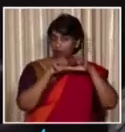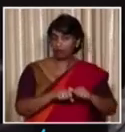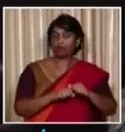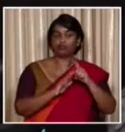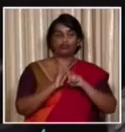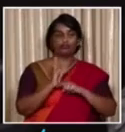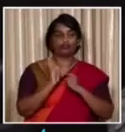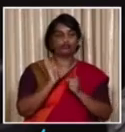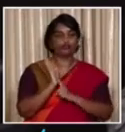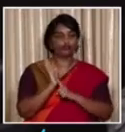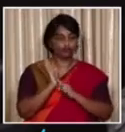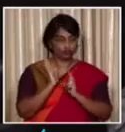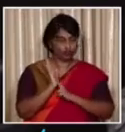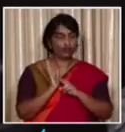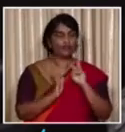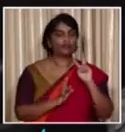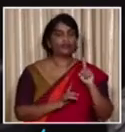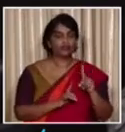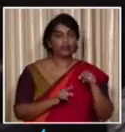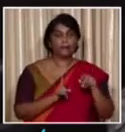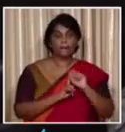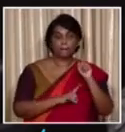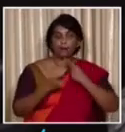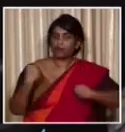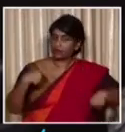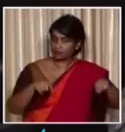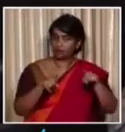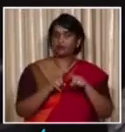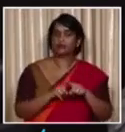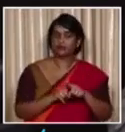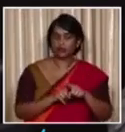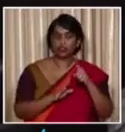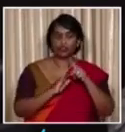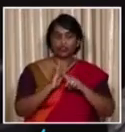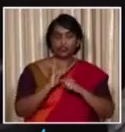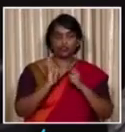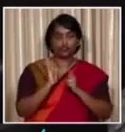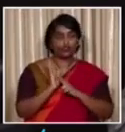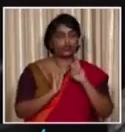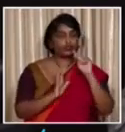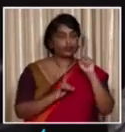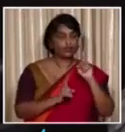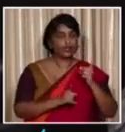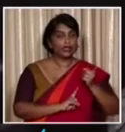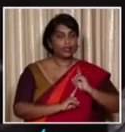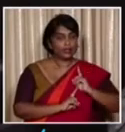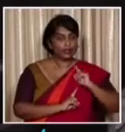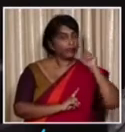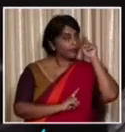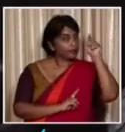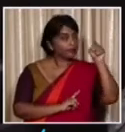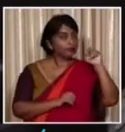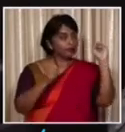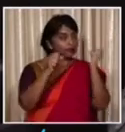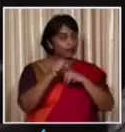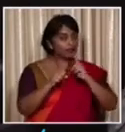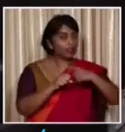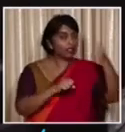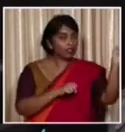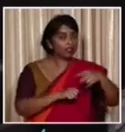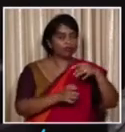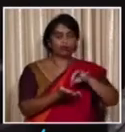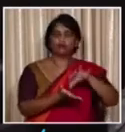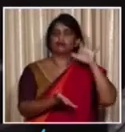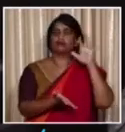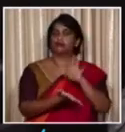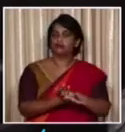21. මම ඉල්ලා හිටනවා මේ පාර්ලිමේන්තුව අපි කවුරුත් එකතු වෙලා ජූනි 21 කැනඩාවේ සිදුවෙච්ච සමුළු ඝාතන දිනය හැටියට